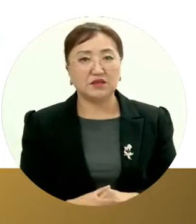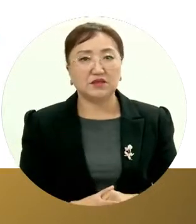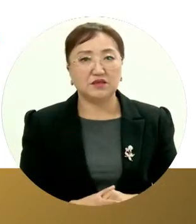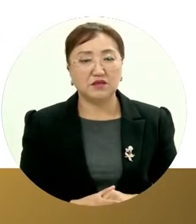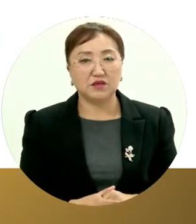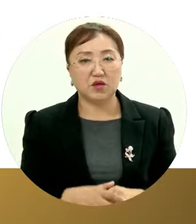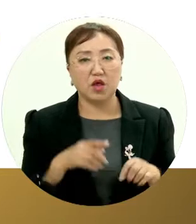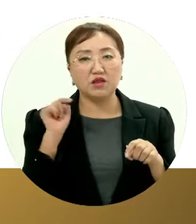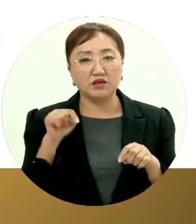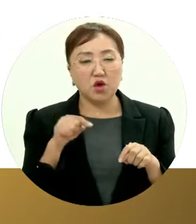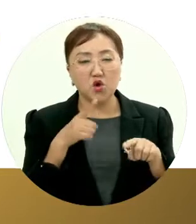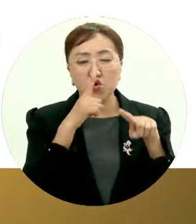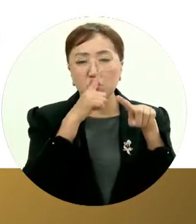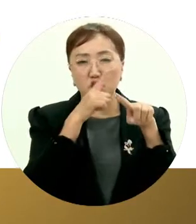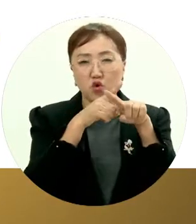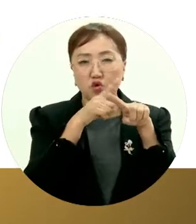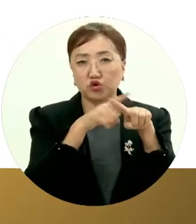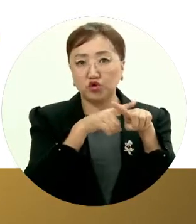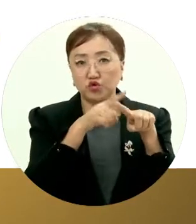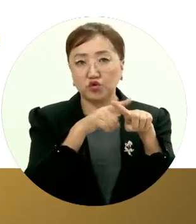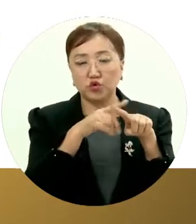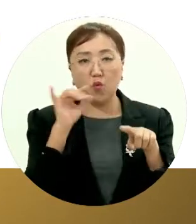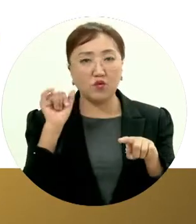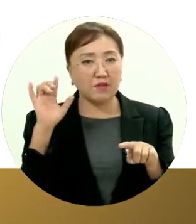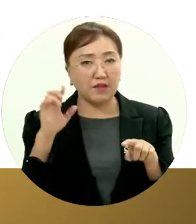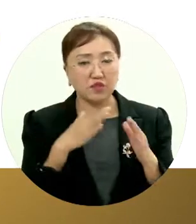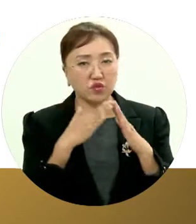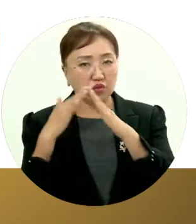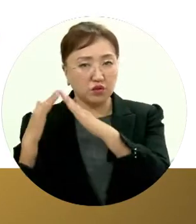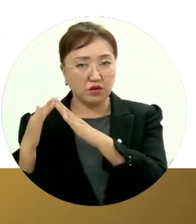энэ дээр орон нутгаас одоо хот руу орж байгаа нүүдлийн зураг